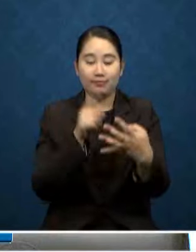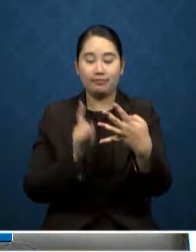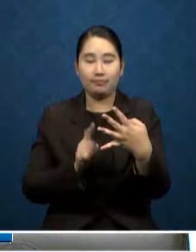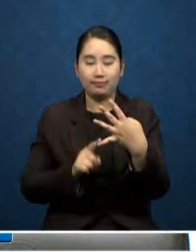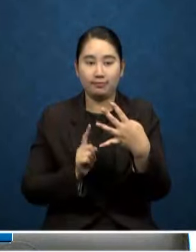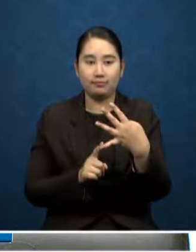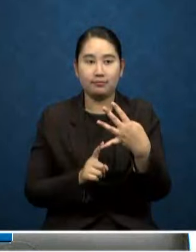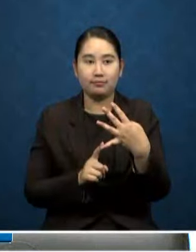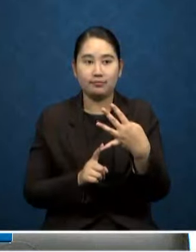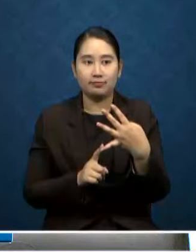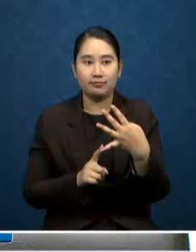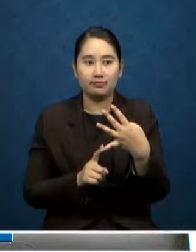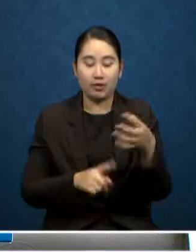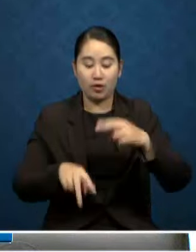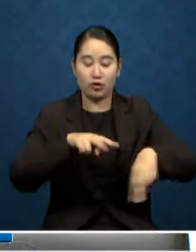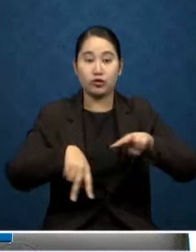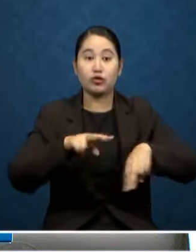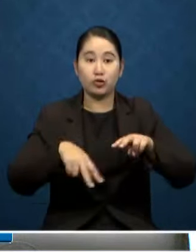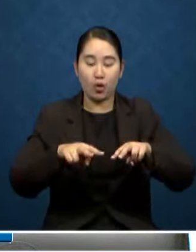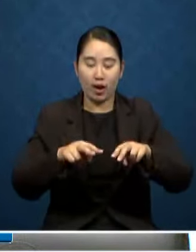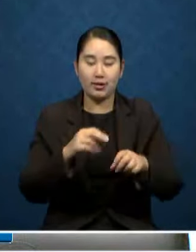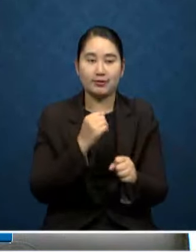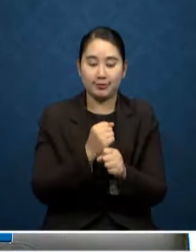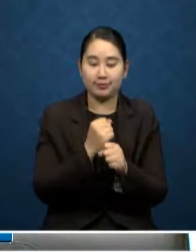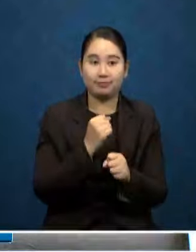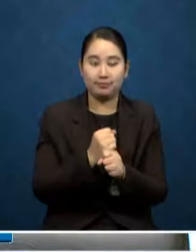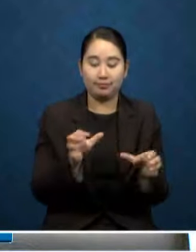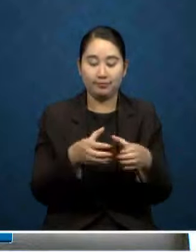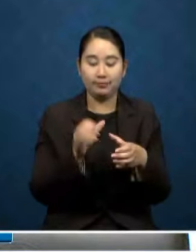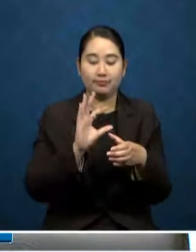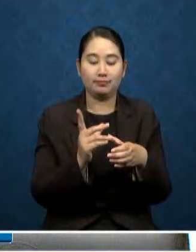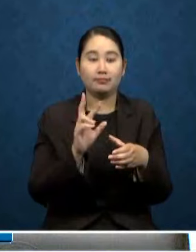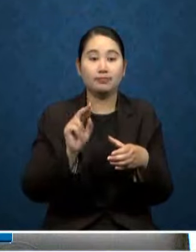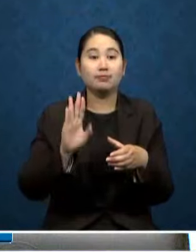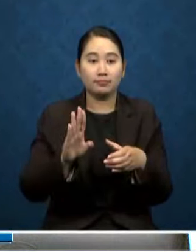ายขอให้มีการคุ้มครองการปฏิบัติหน้าที่ของชุดชรบเ